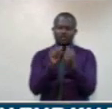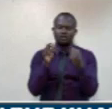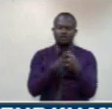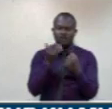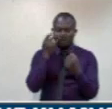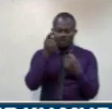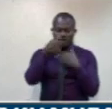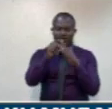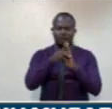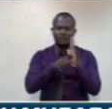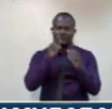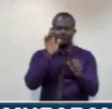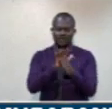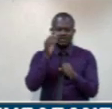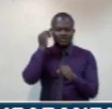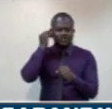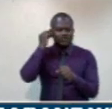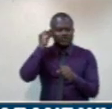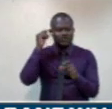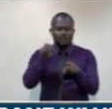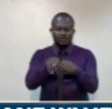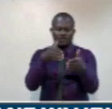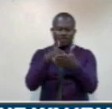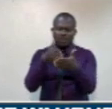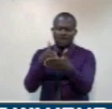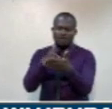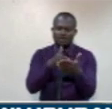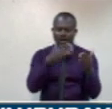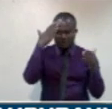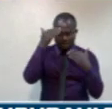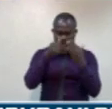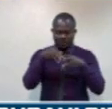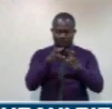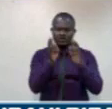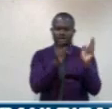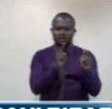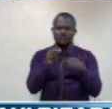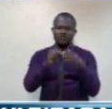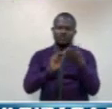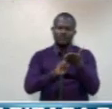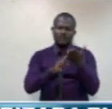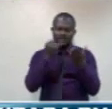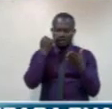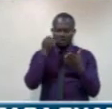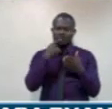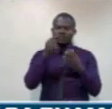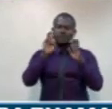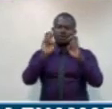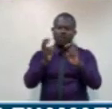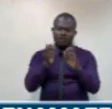ayo mahama kenshi buriya ni nk'aho aba yabangamiwe, kuko uburyo busanzwe bukoresha ubwiyo tuvuze